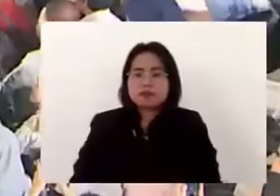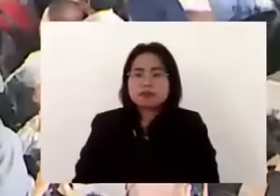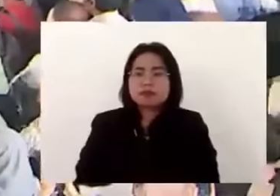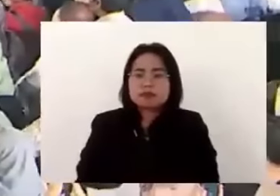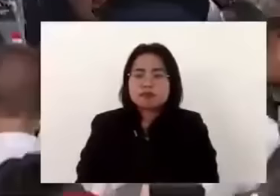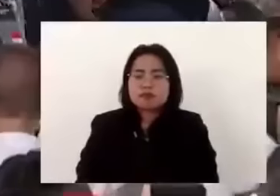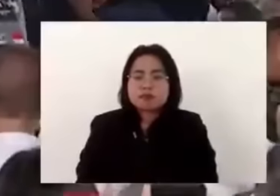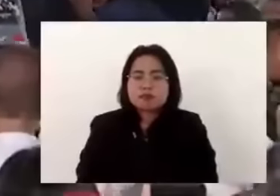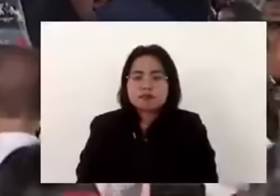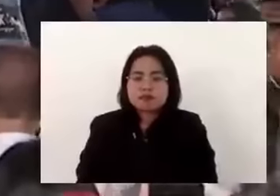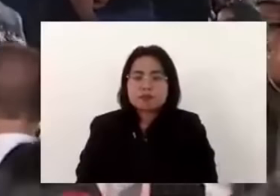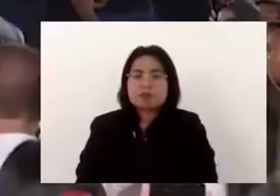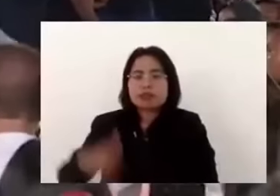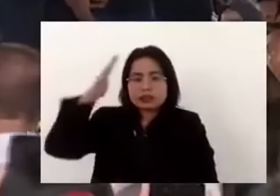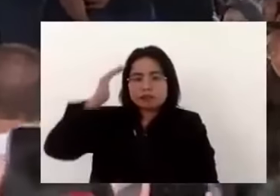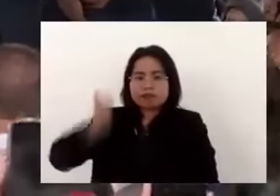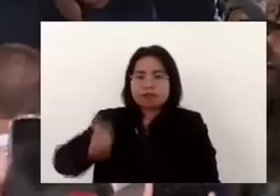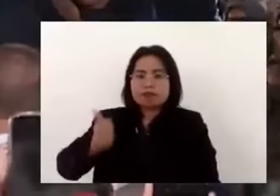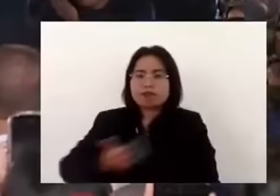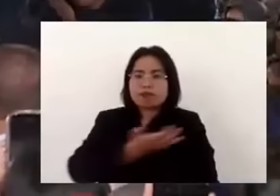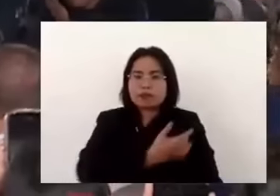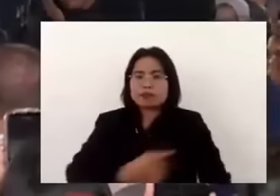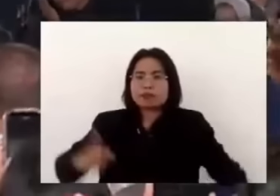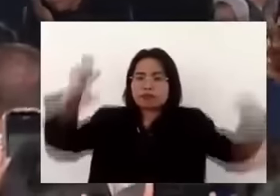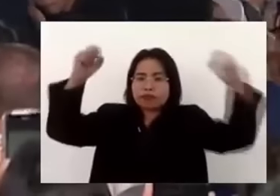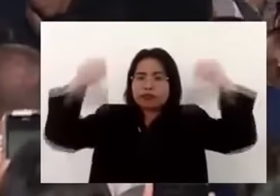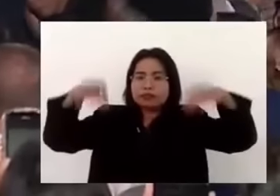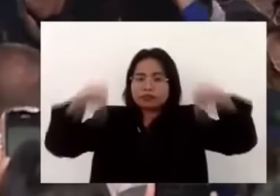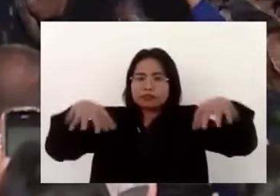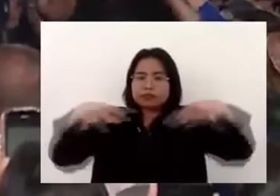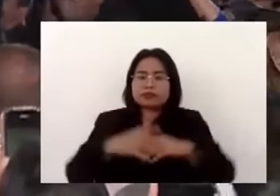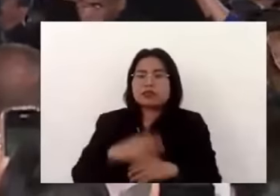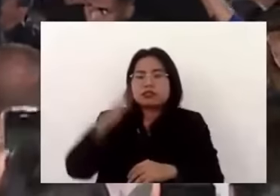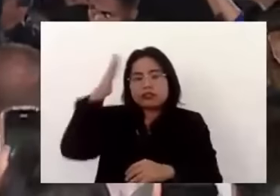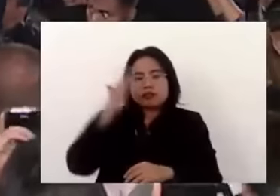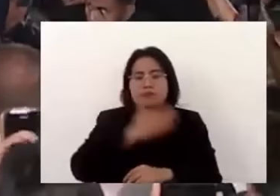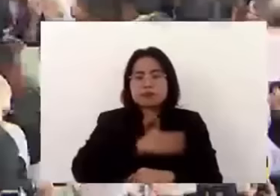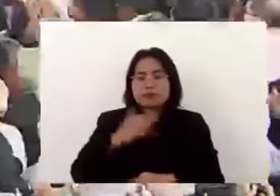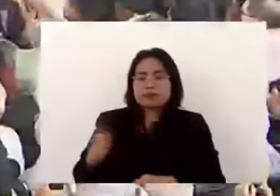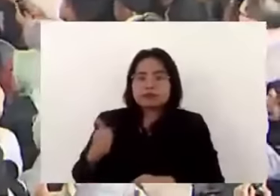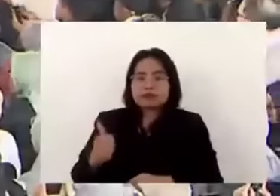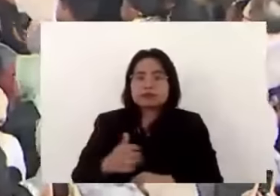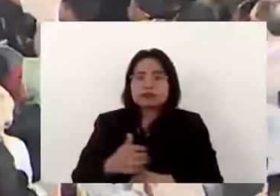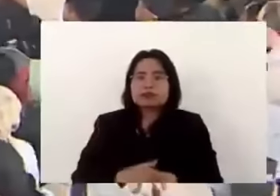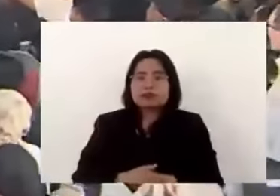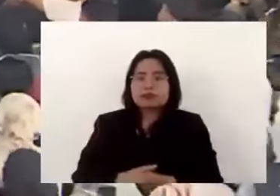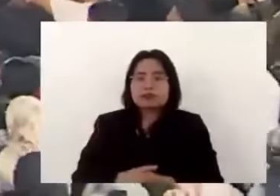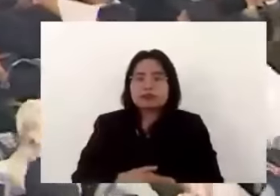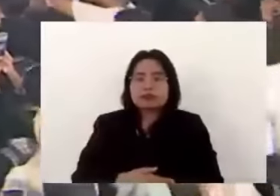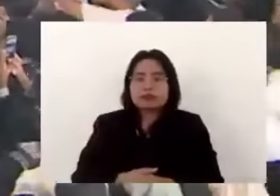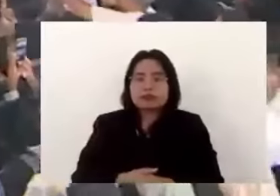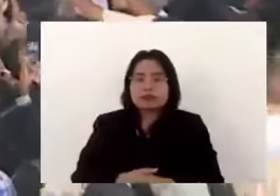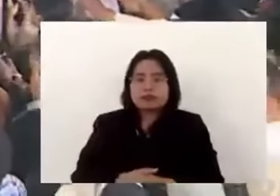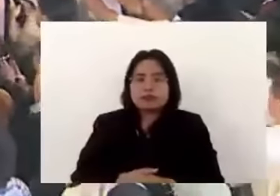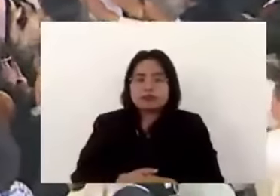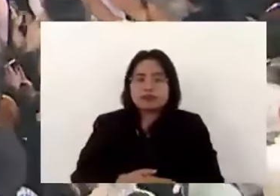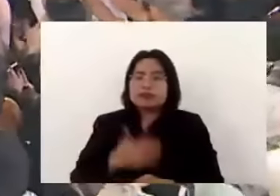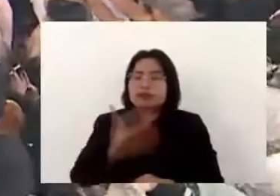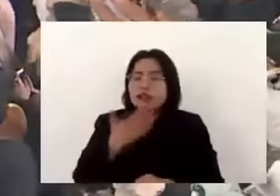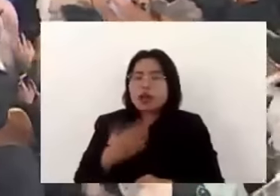Kang asalamualaikum warahmatullahi wabarakatuh Waalaikumsalam War wuh